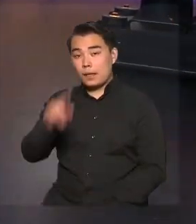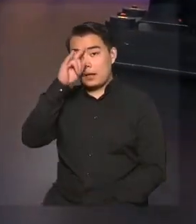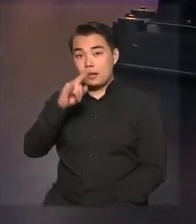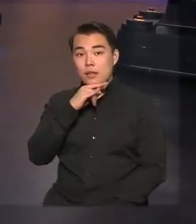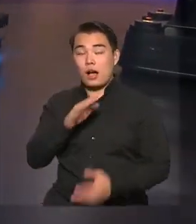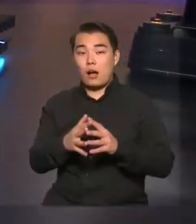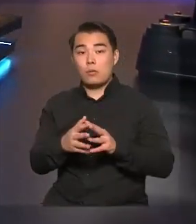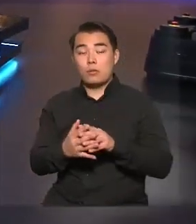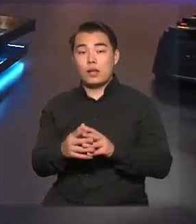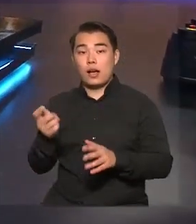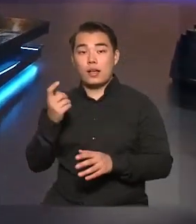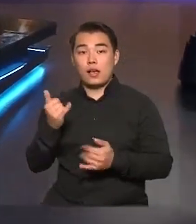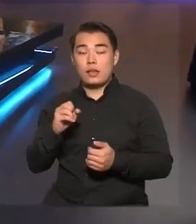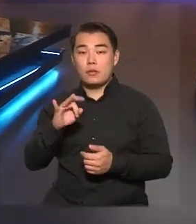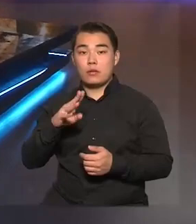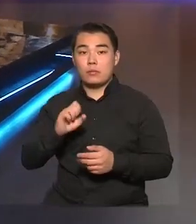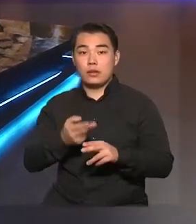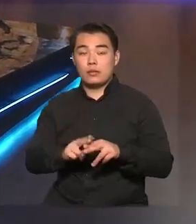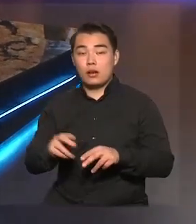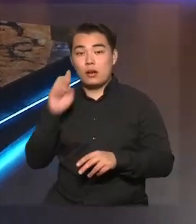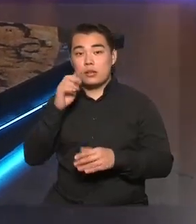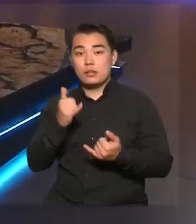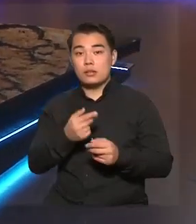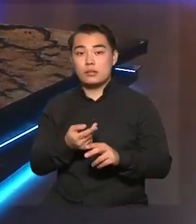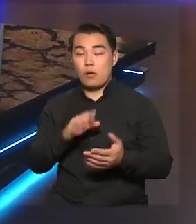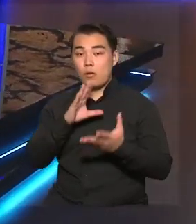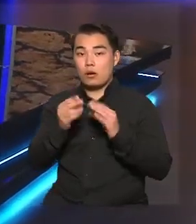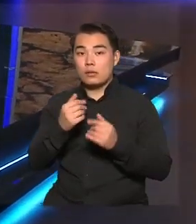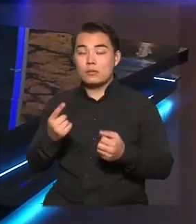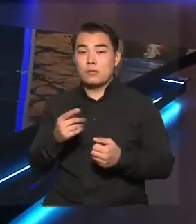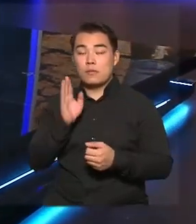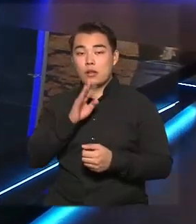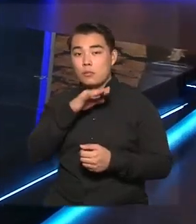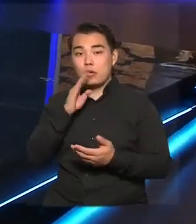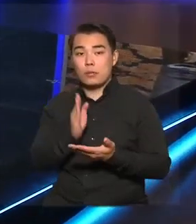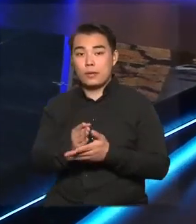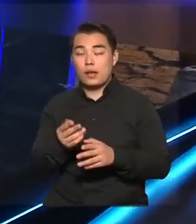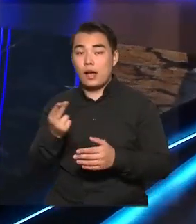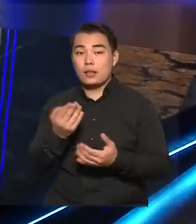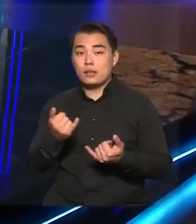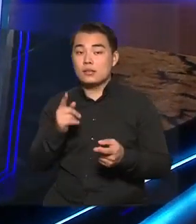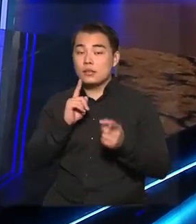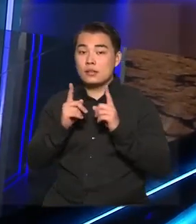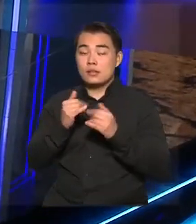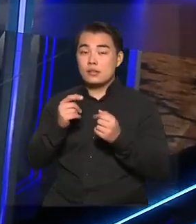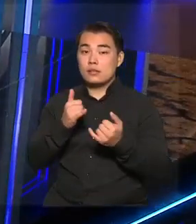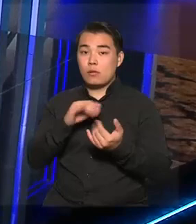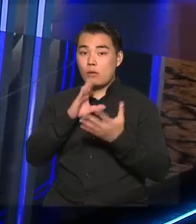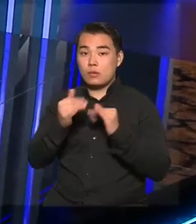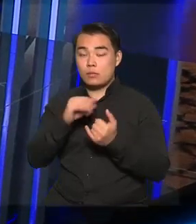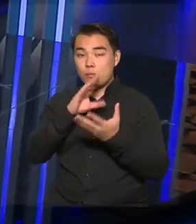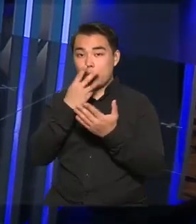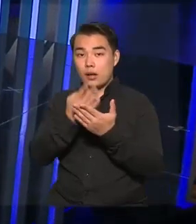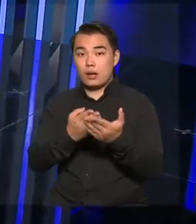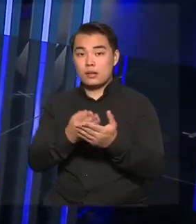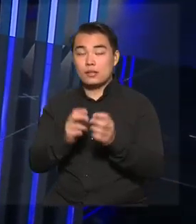Қазақстанның ауыл шаруашылығы Еуропа елдеріне қарағанда суды бірнеше есе көп пайдаланады. Бұл туралы Астанада өткен су технологиялары мен